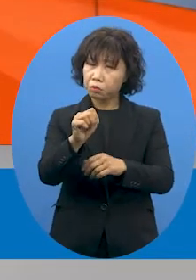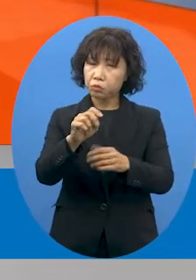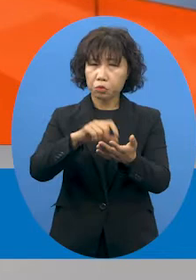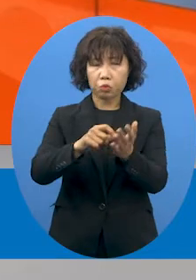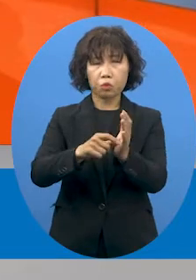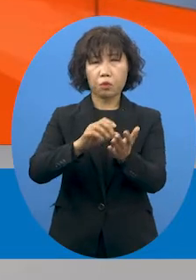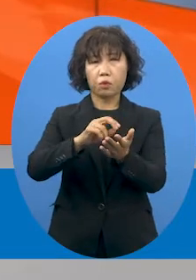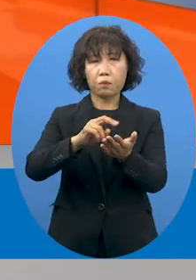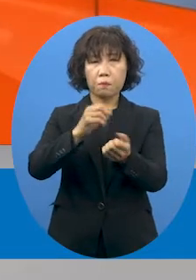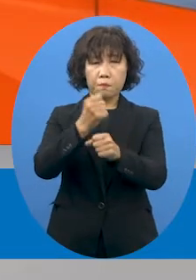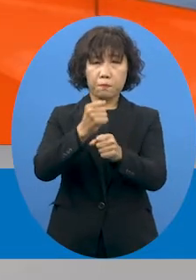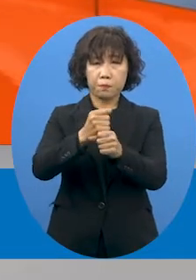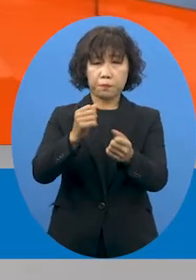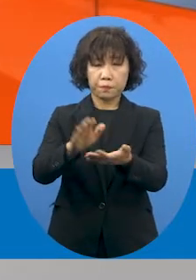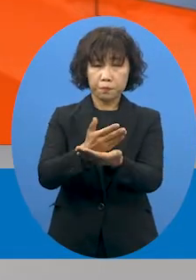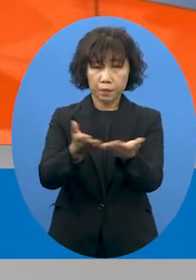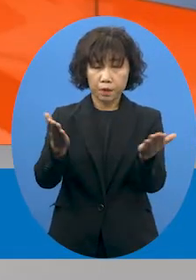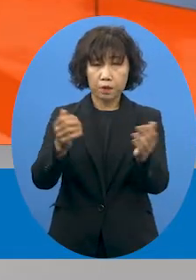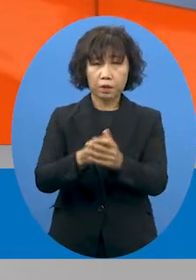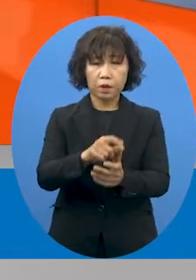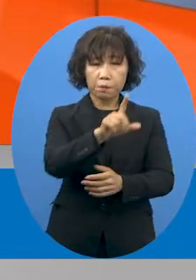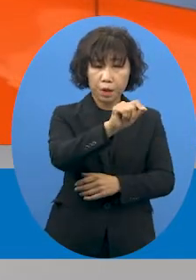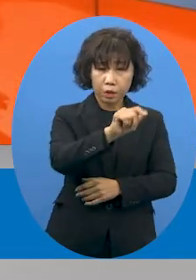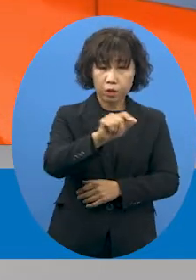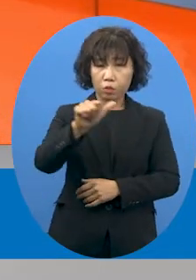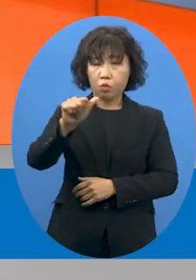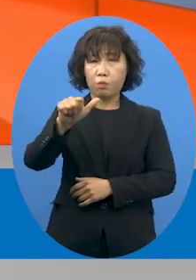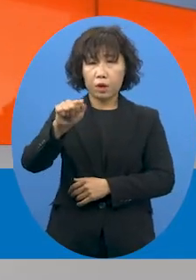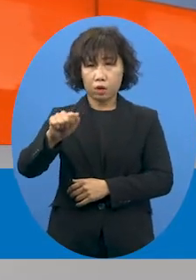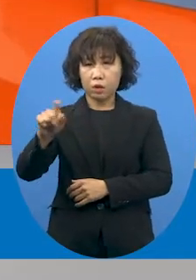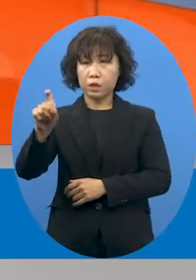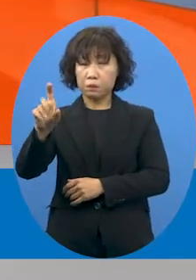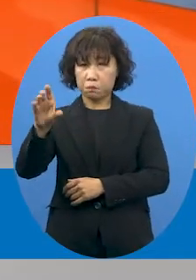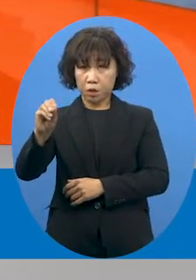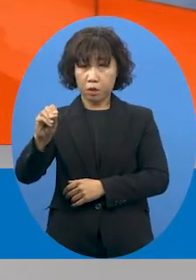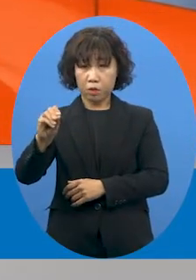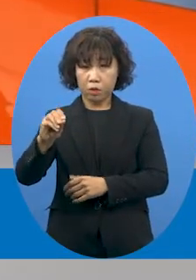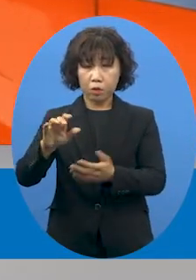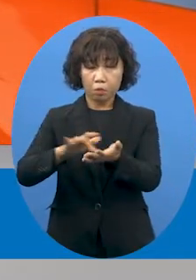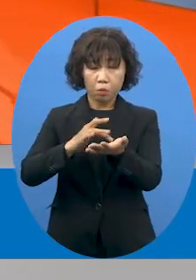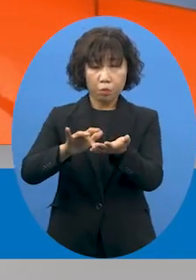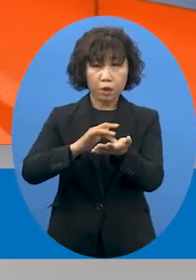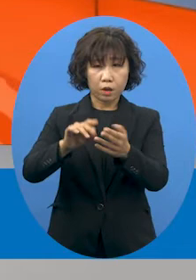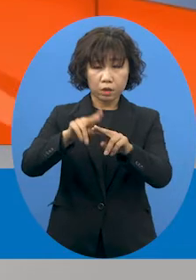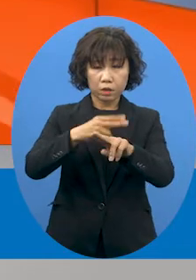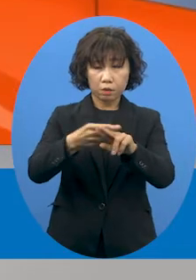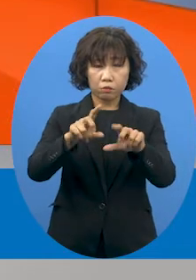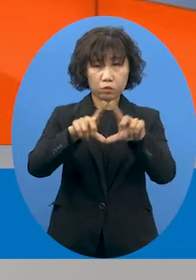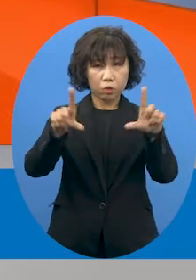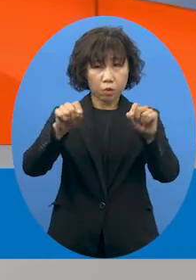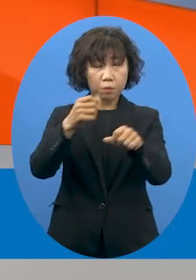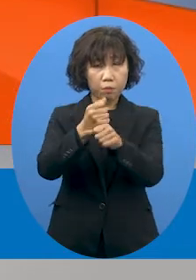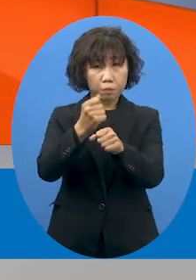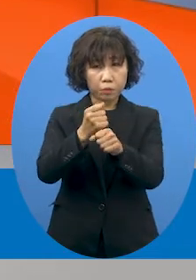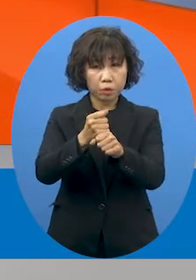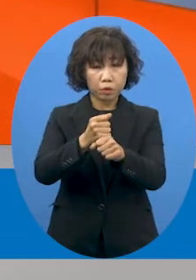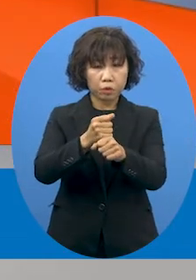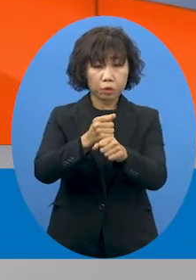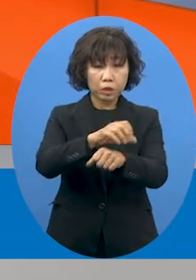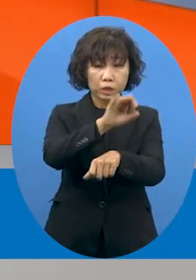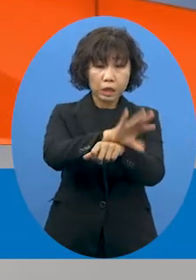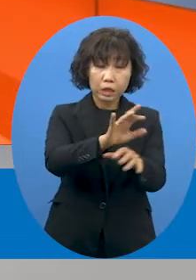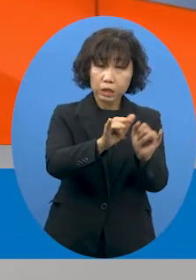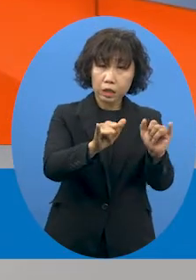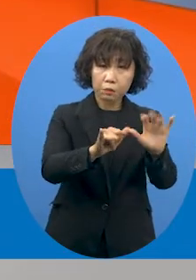상품권 은행 명과 만원 오만원 침만 원 총 3종의 모바일 상품권으로 발행되며 소비자는